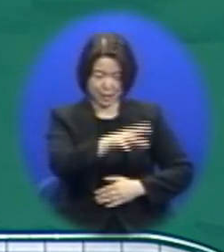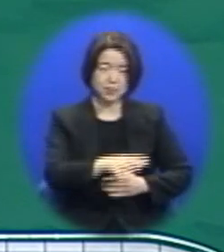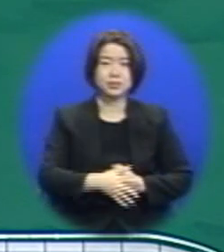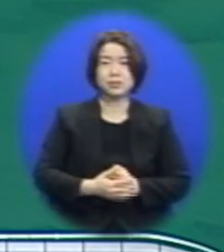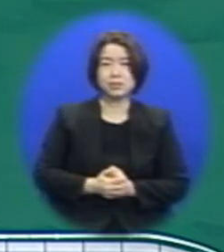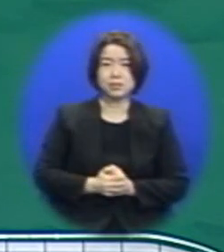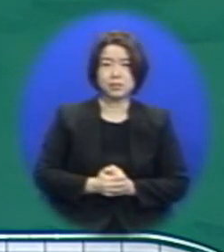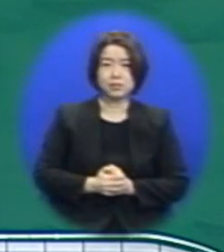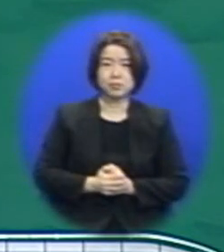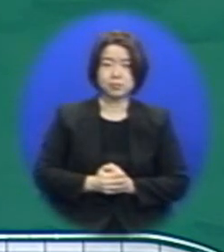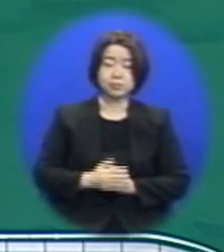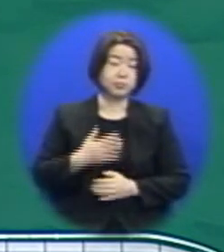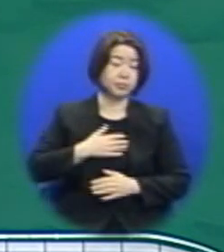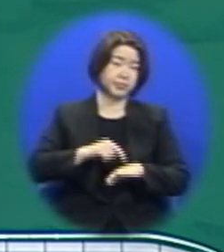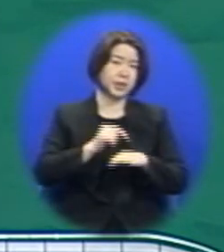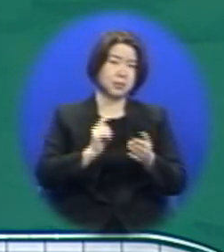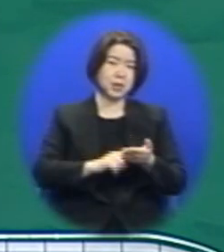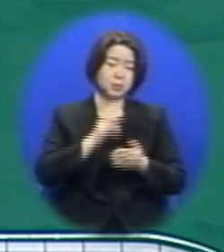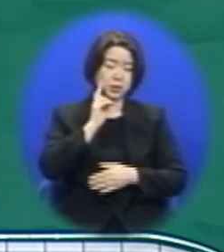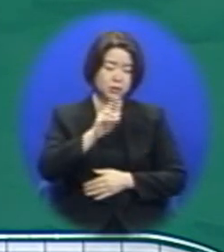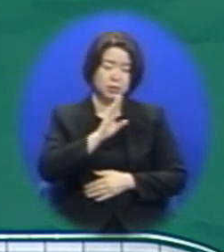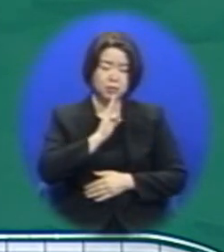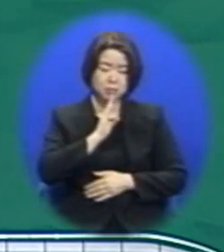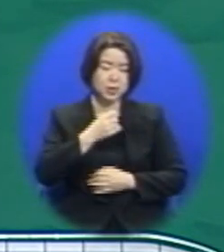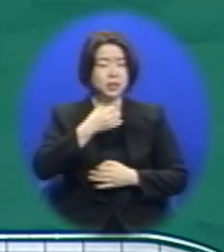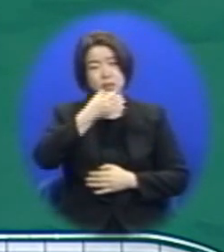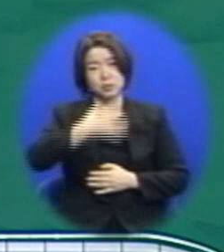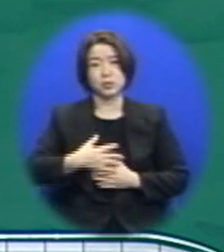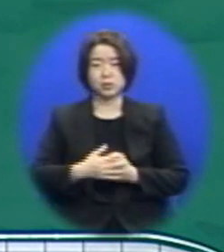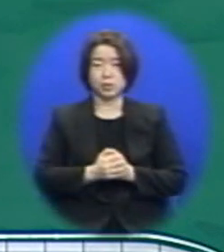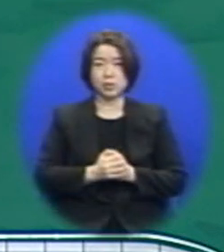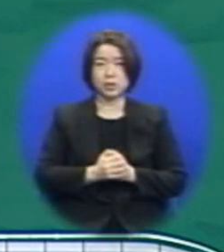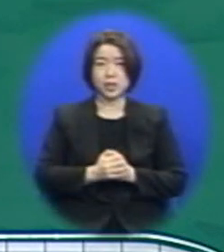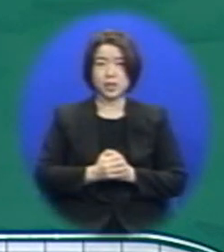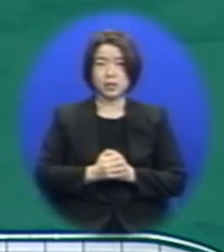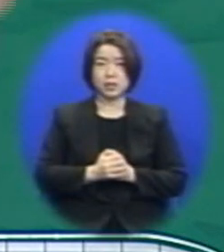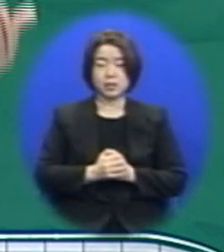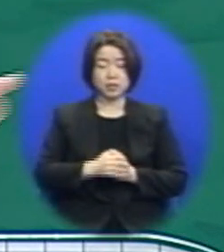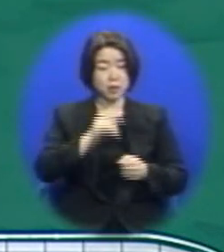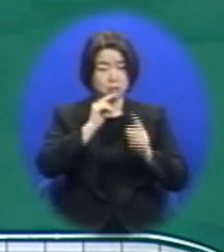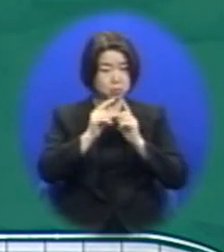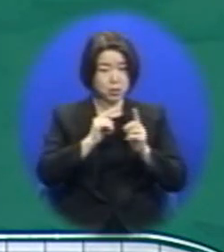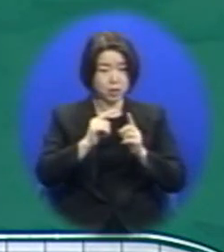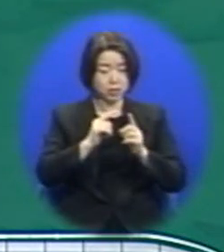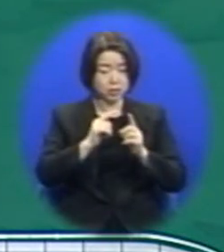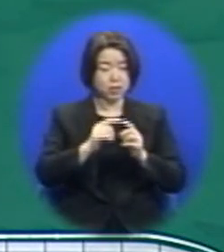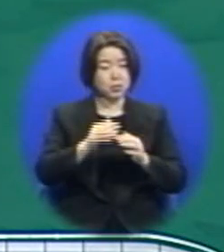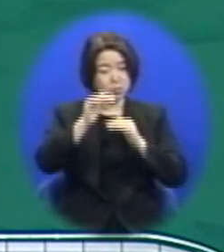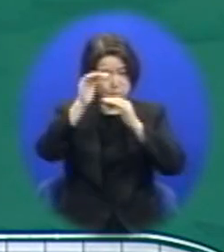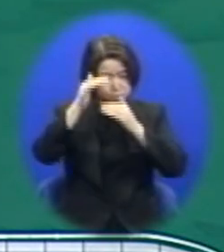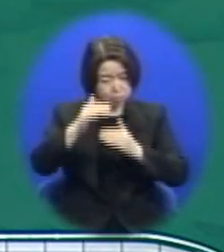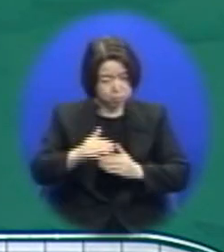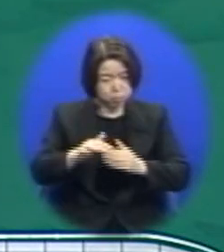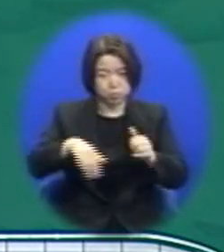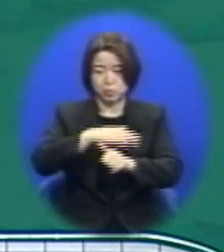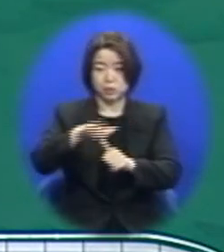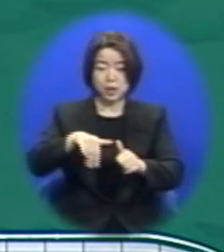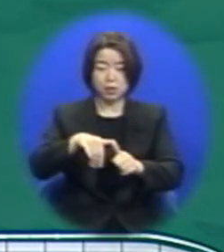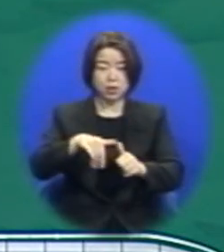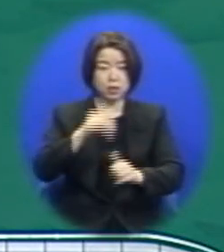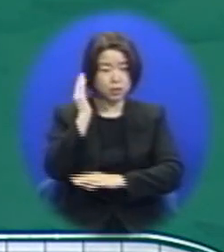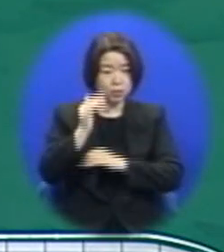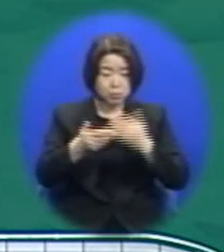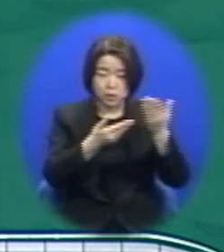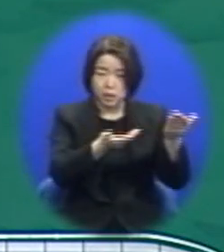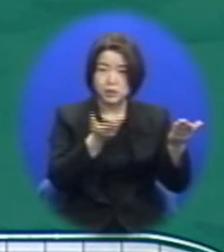그러고는 마음이 너무 힘들더라고. 말은 사정이 그러니까 그렇게 말은 했지만 마음이 너무